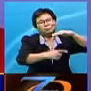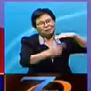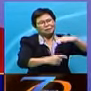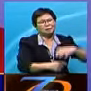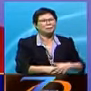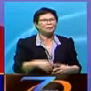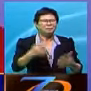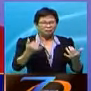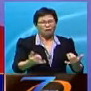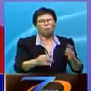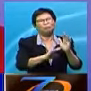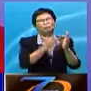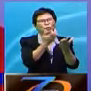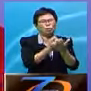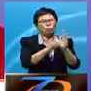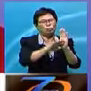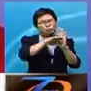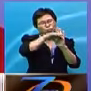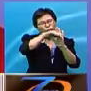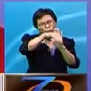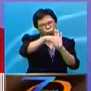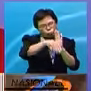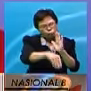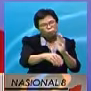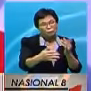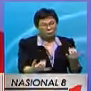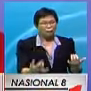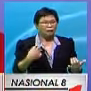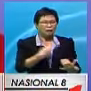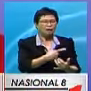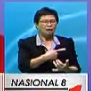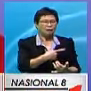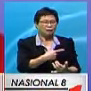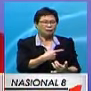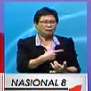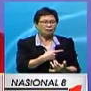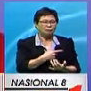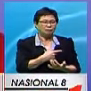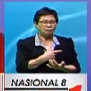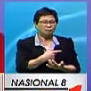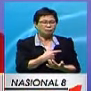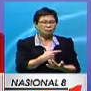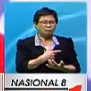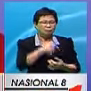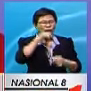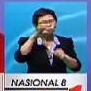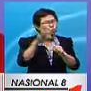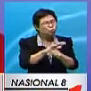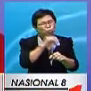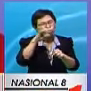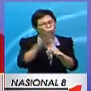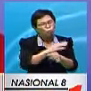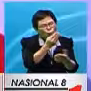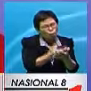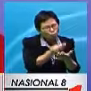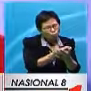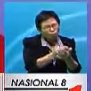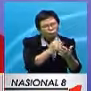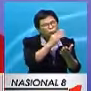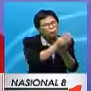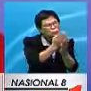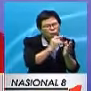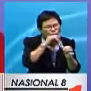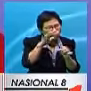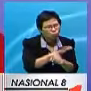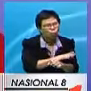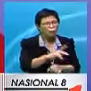agak slow hari ini, jadi kita ada kekurangan dari segi bajet dan pihak Kabinet pun minta supaya